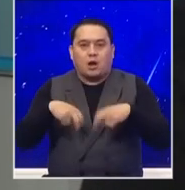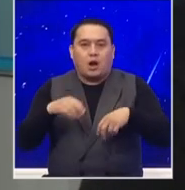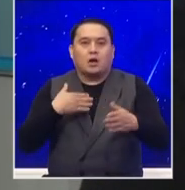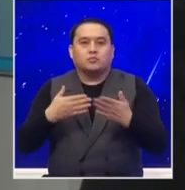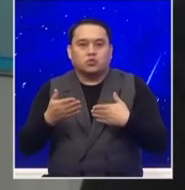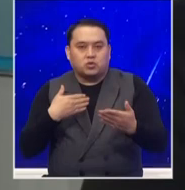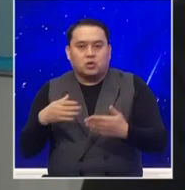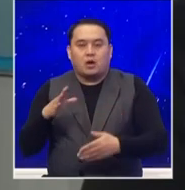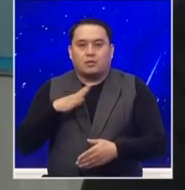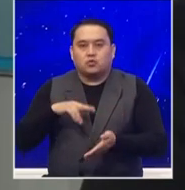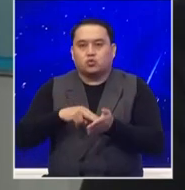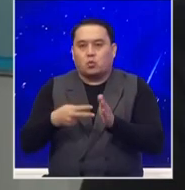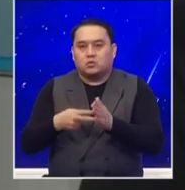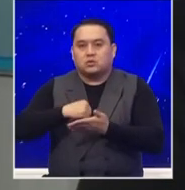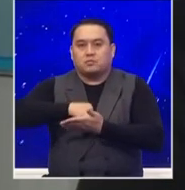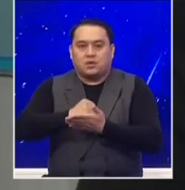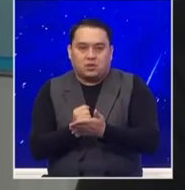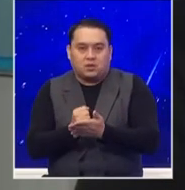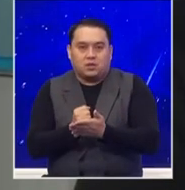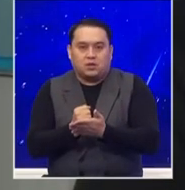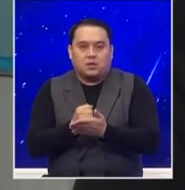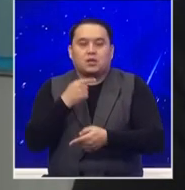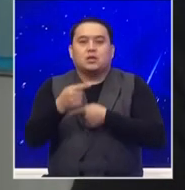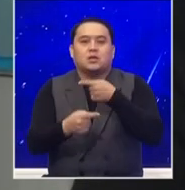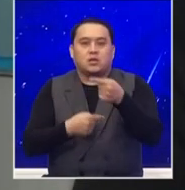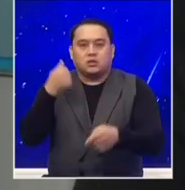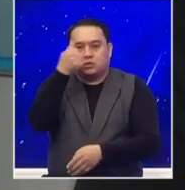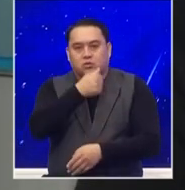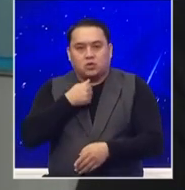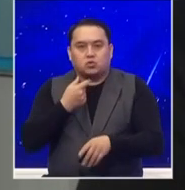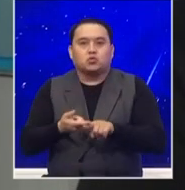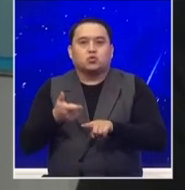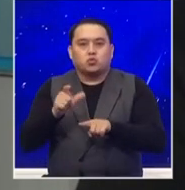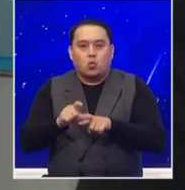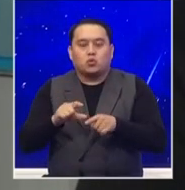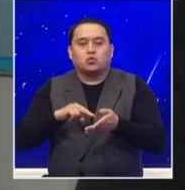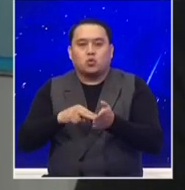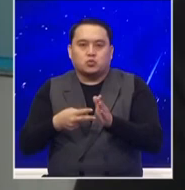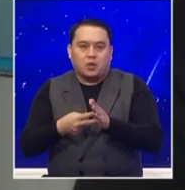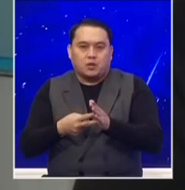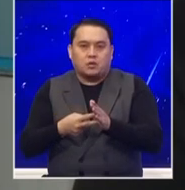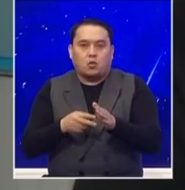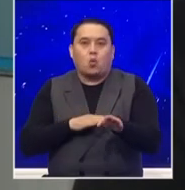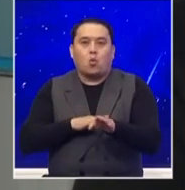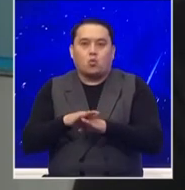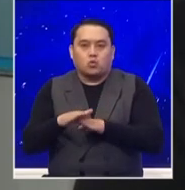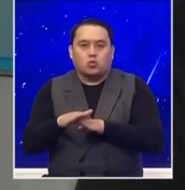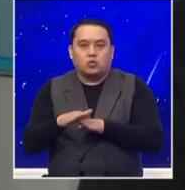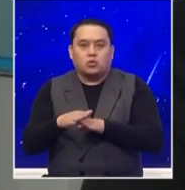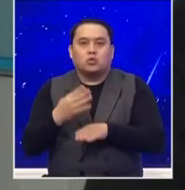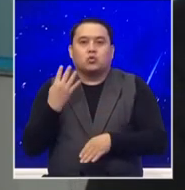талқыладық, жоспарын бекіттік. Ендігі кезекте сол жоспардың орындалу бойынша